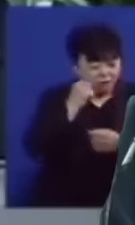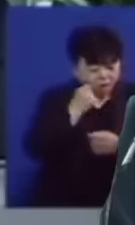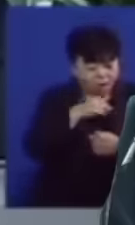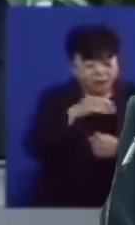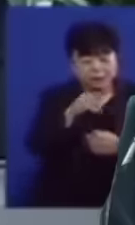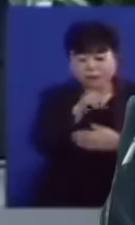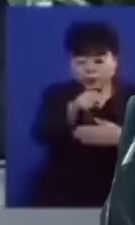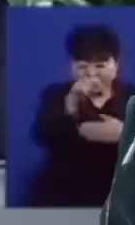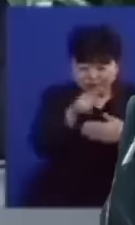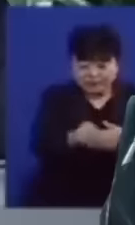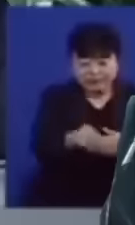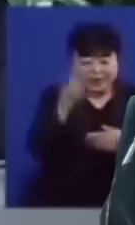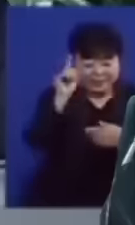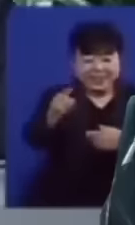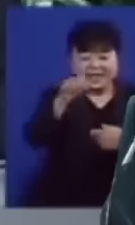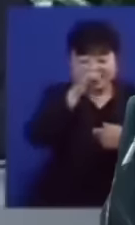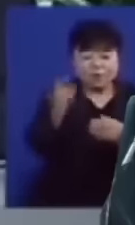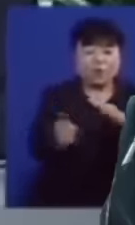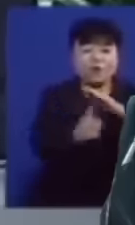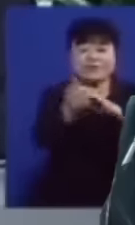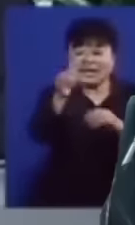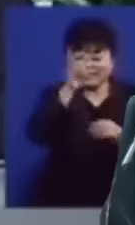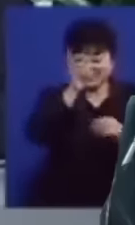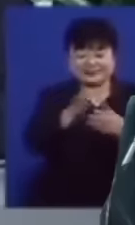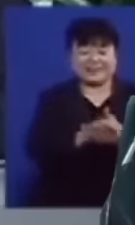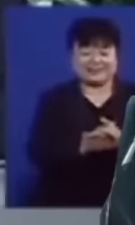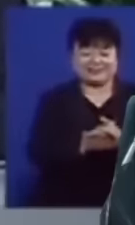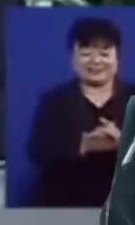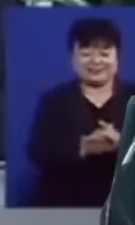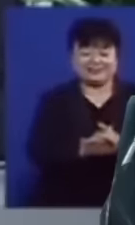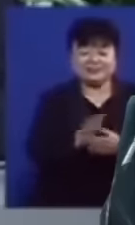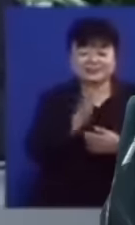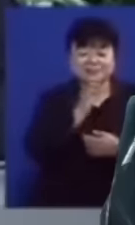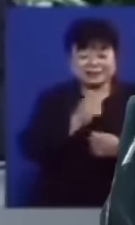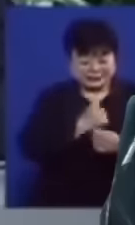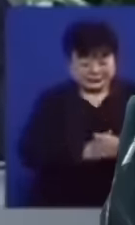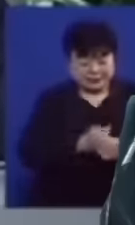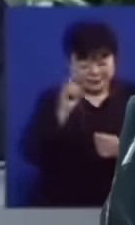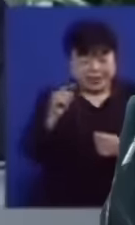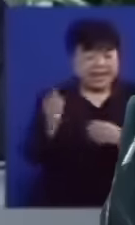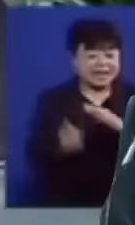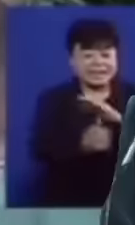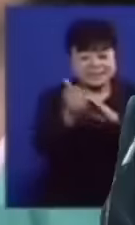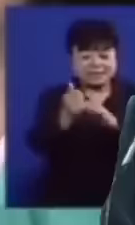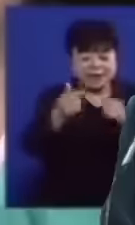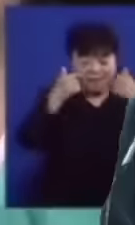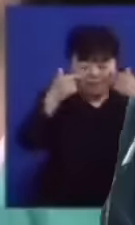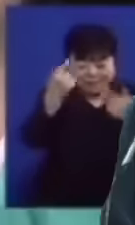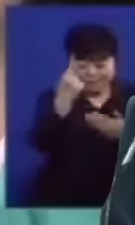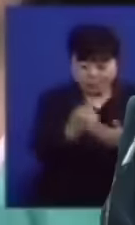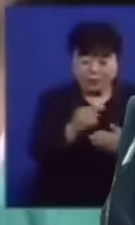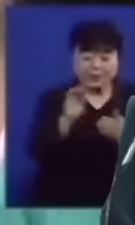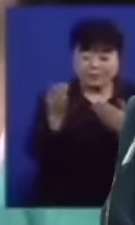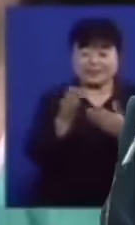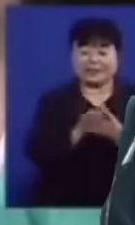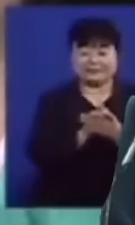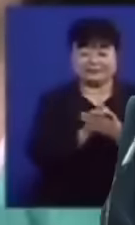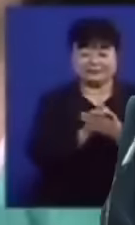어려운 환경 속에서도 내일이 있고 희망이 있습니다. 참으면 내일과 희망이 반드시 다가오는